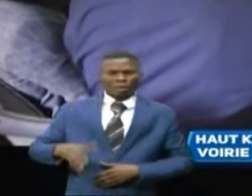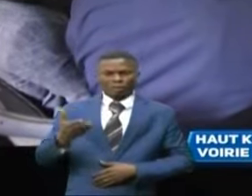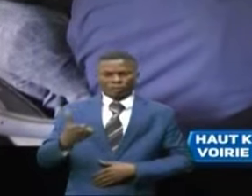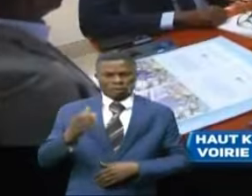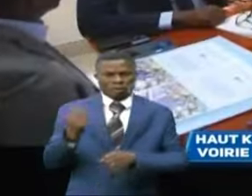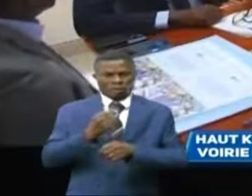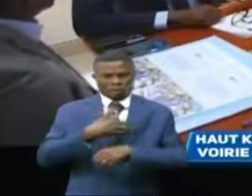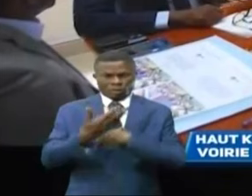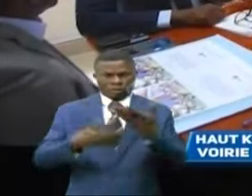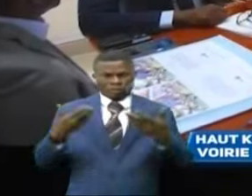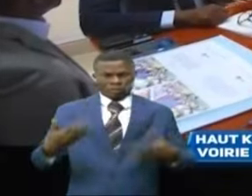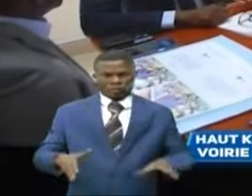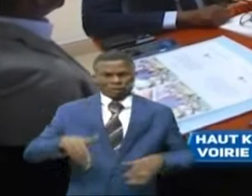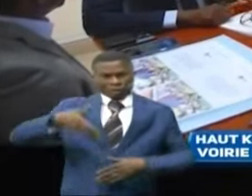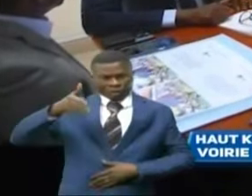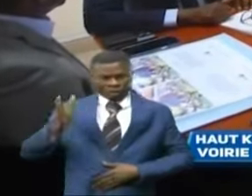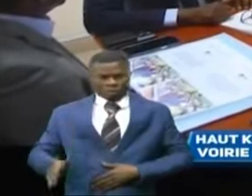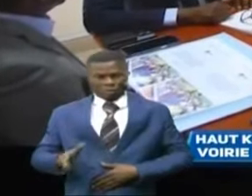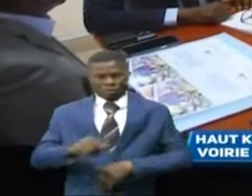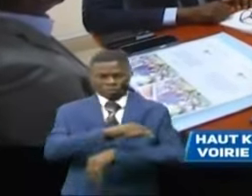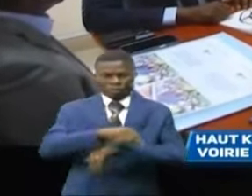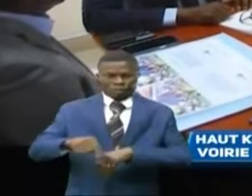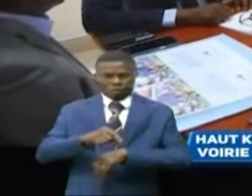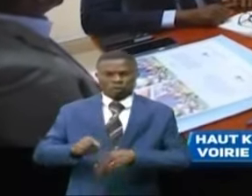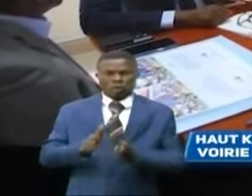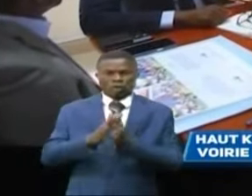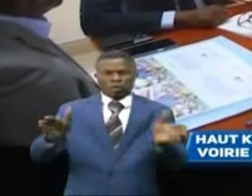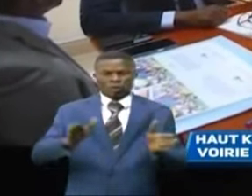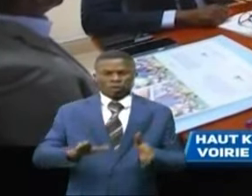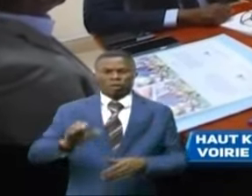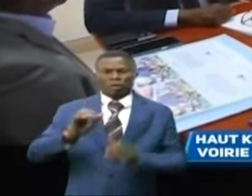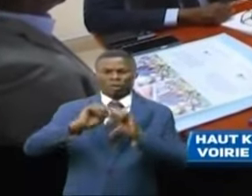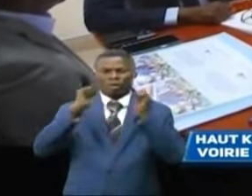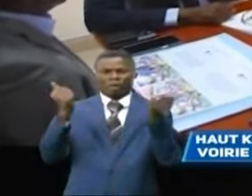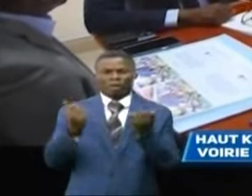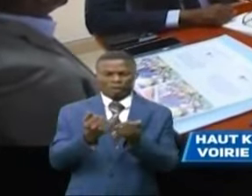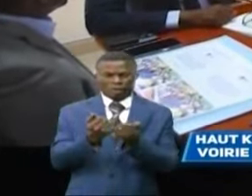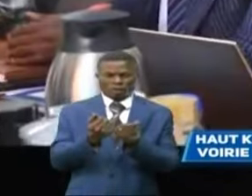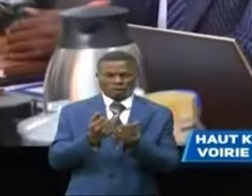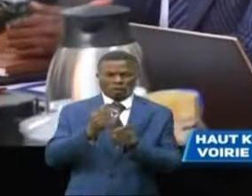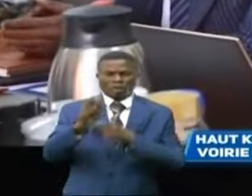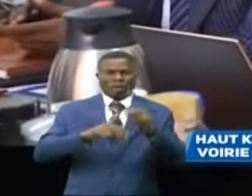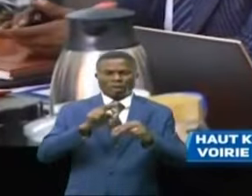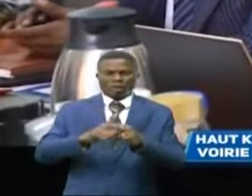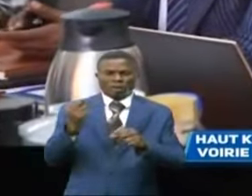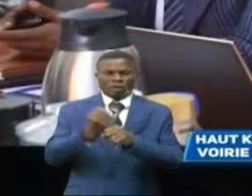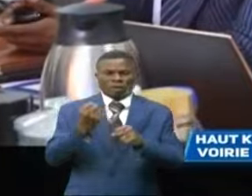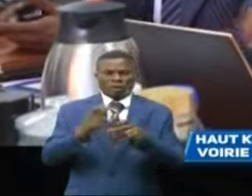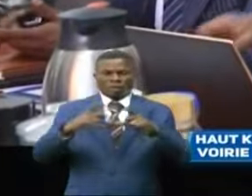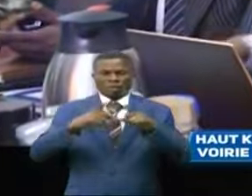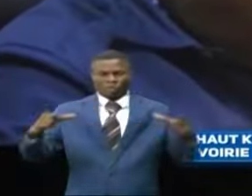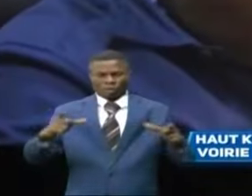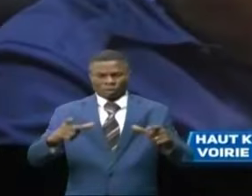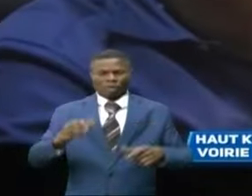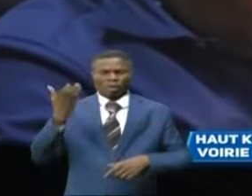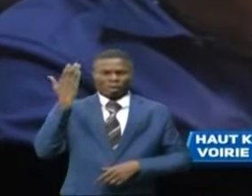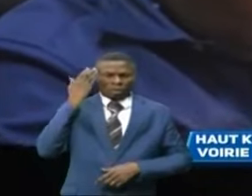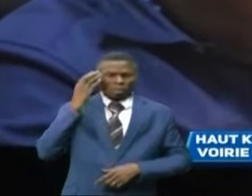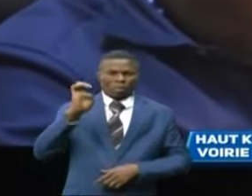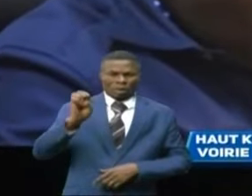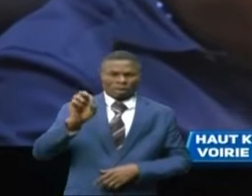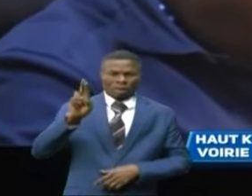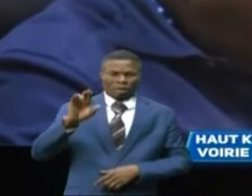fait par les experts, au siège de la direction générale de l'Agence congolaise des grands travaux, sous la présidence d'Éric Sakouyema